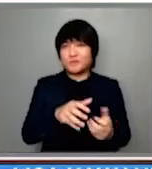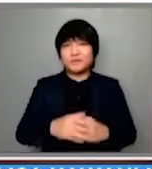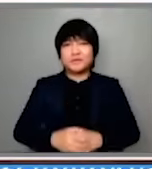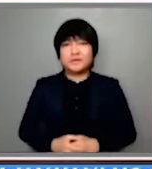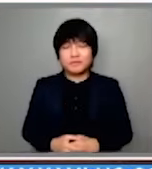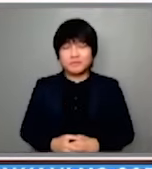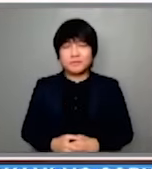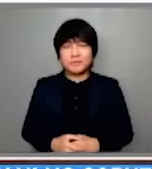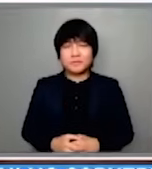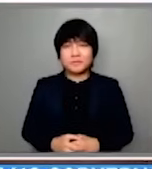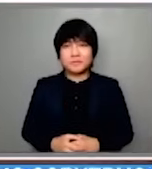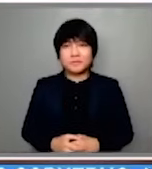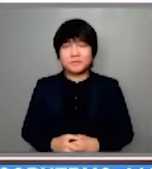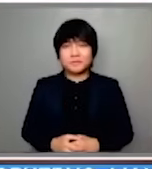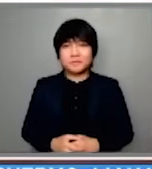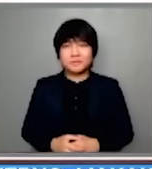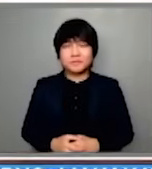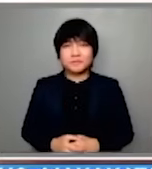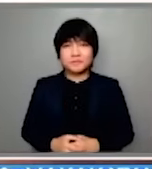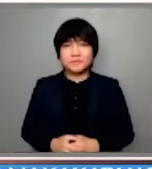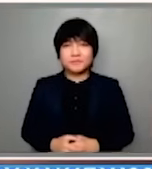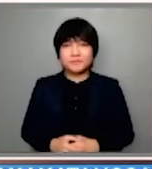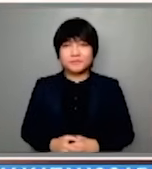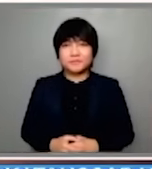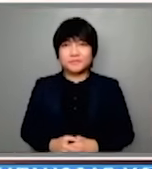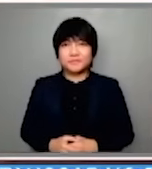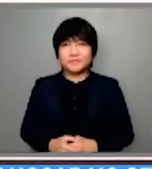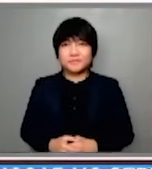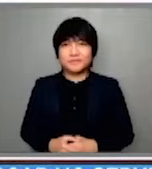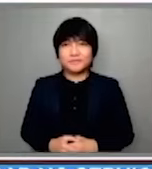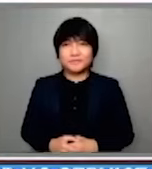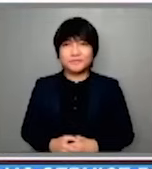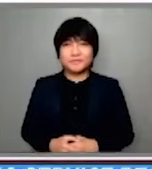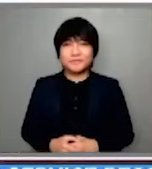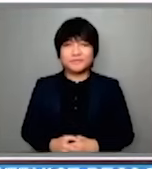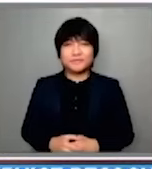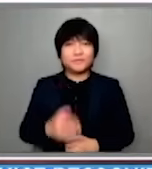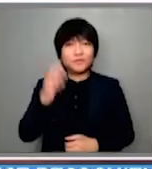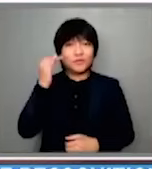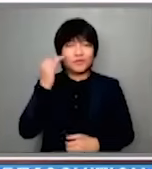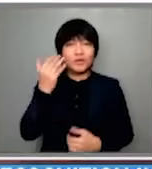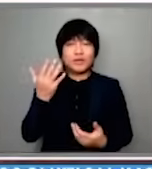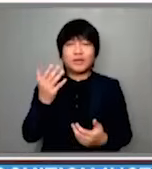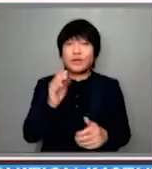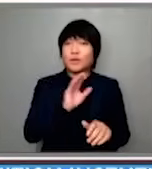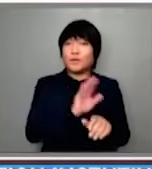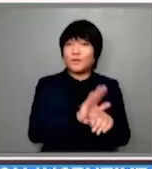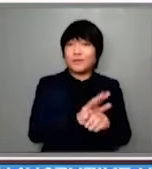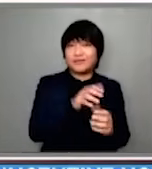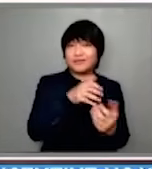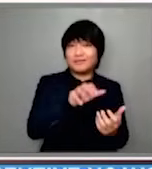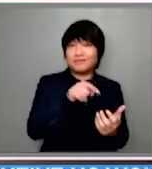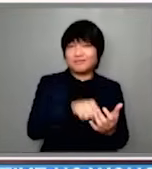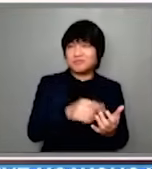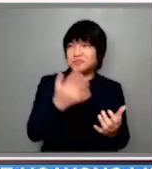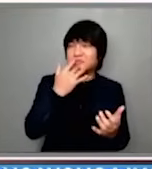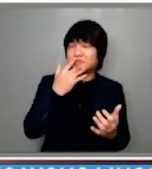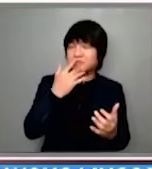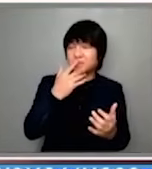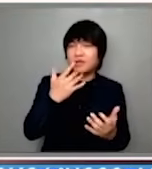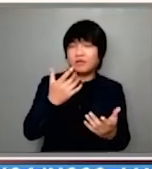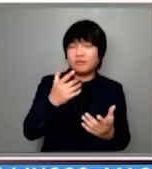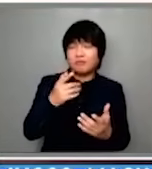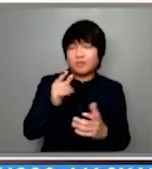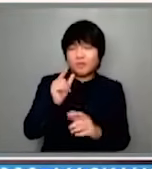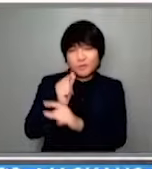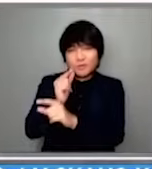Oh. Of course. Tsaka yung mga ganyan kasi, umiikot yung mundo nila sa'yo, di ba? Intay lang sila na intay na bumalik ka. Di ba Shih